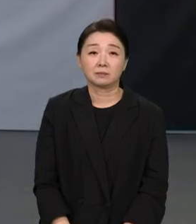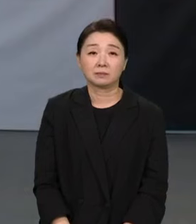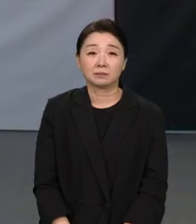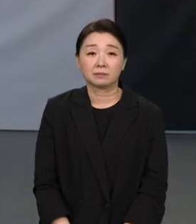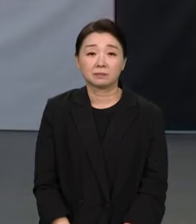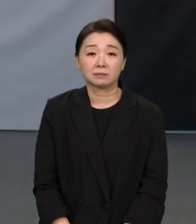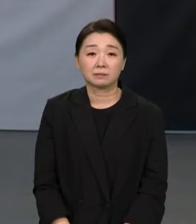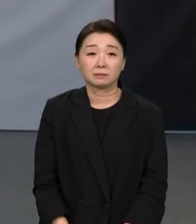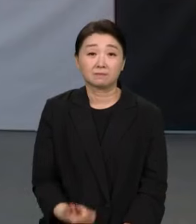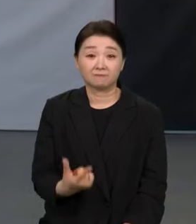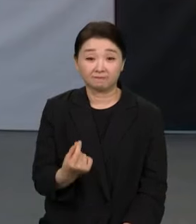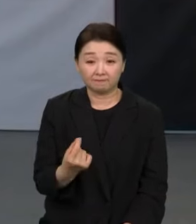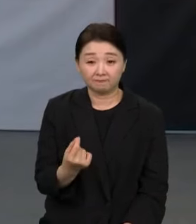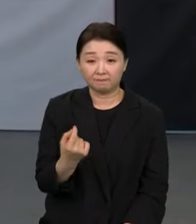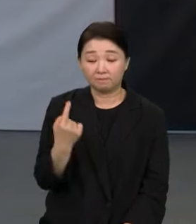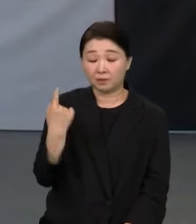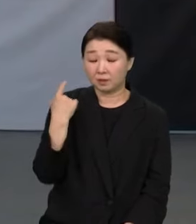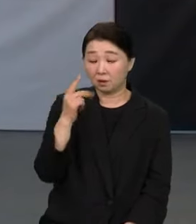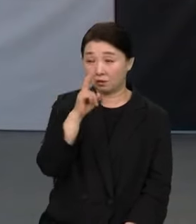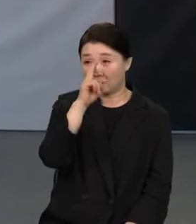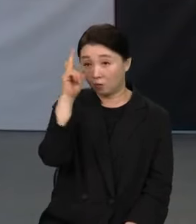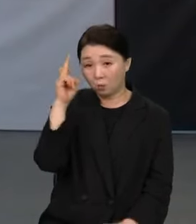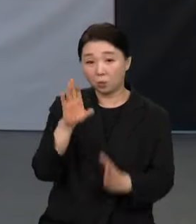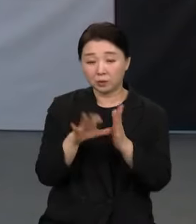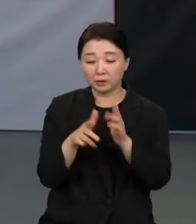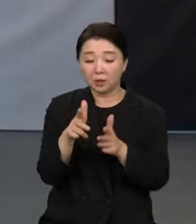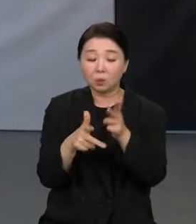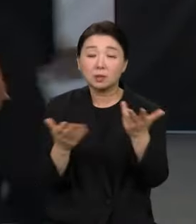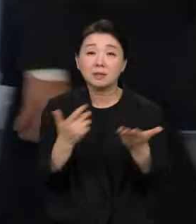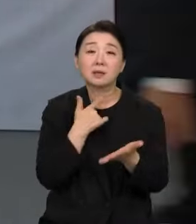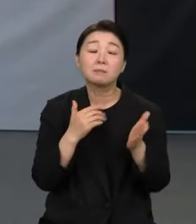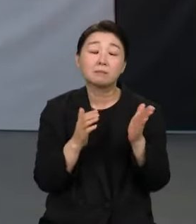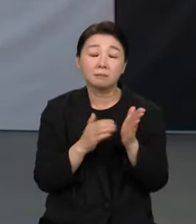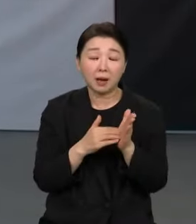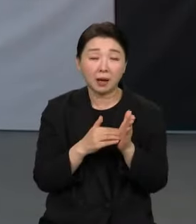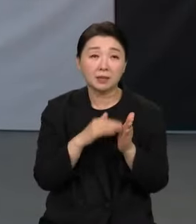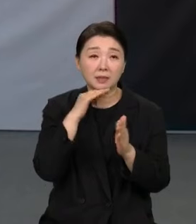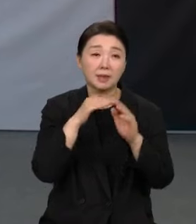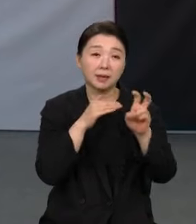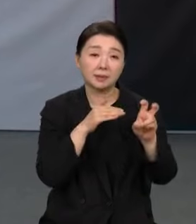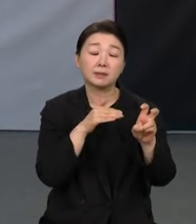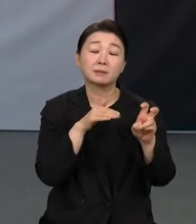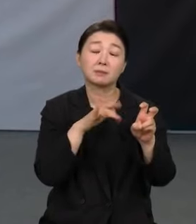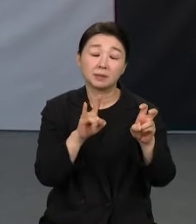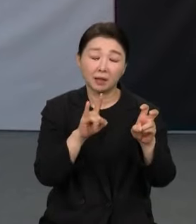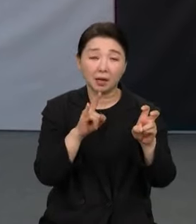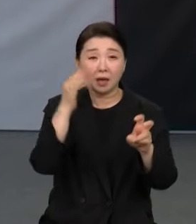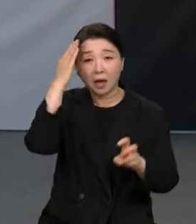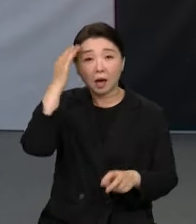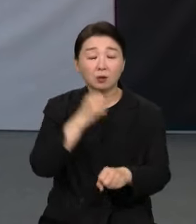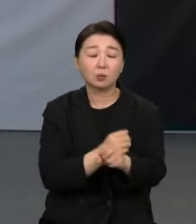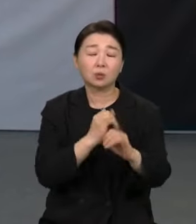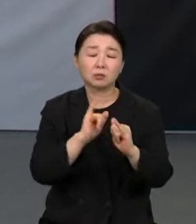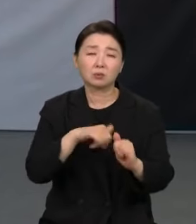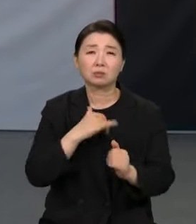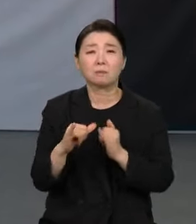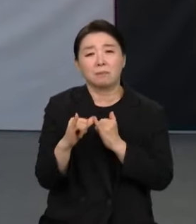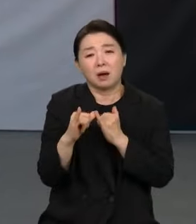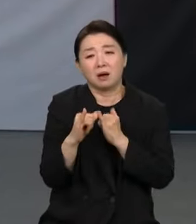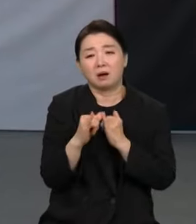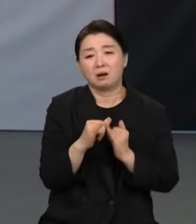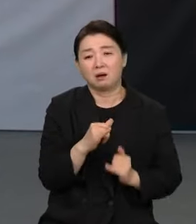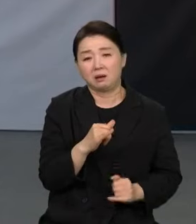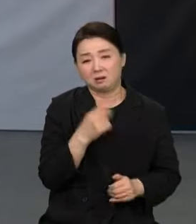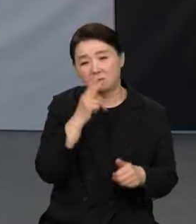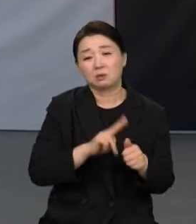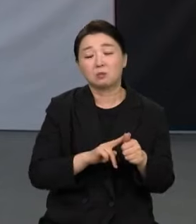네, 맞습니다. 어제 오후 반에도 이 공장에서 일했던 20대 한국인 노동자 한 명이 스스로 목숨을 끊으려 하는 일이 있었습니다. 이